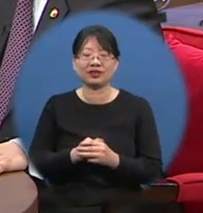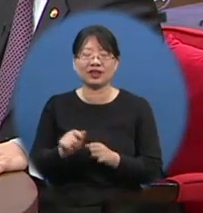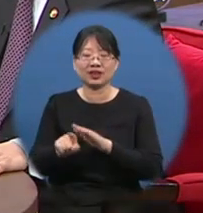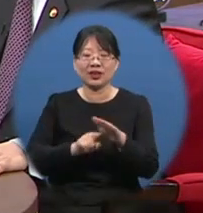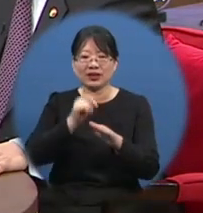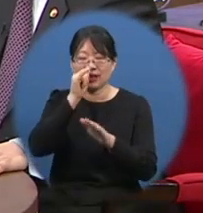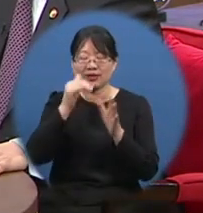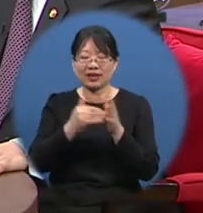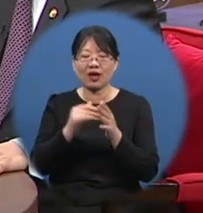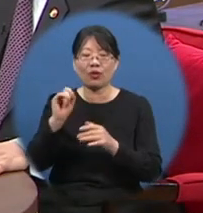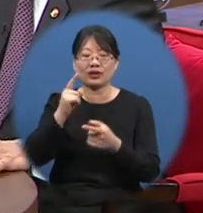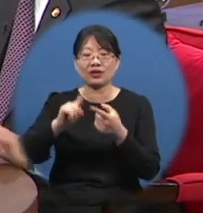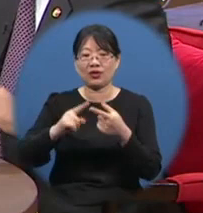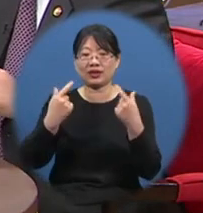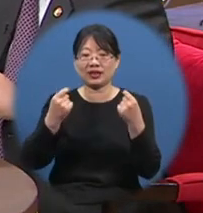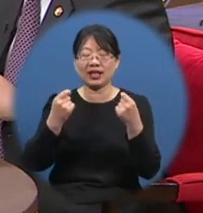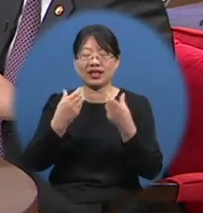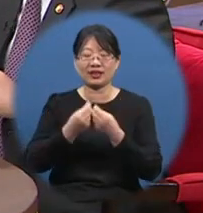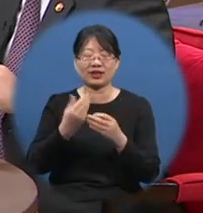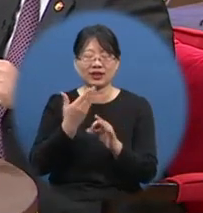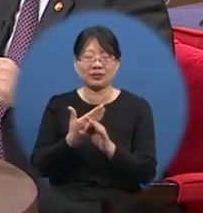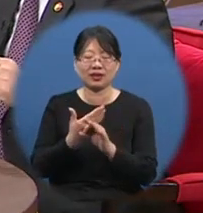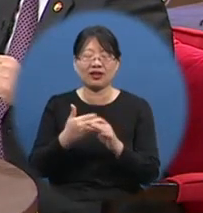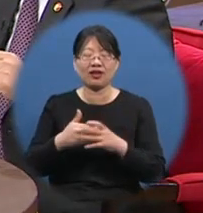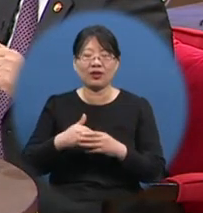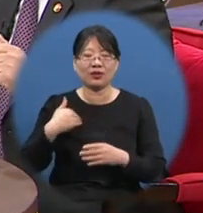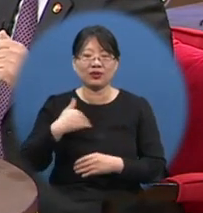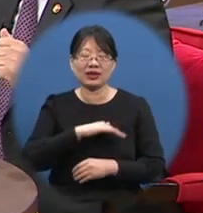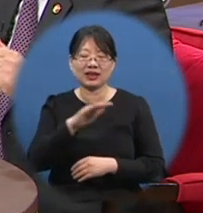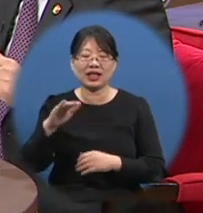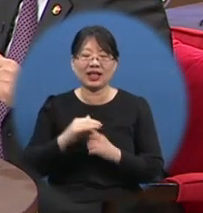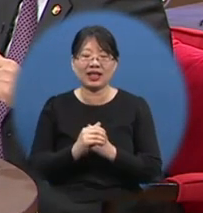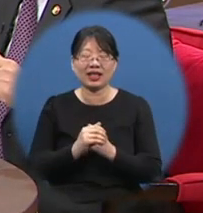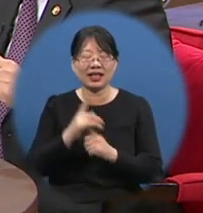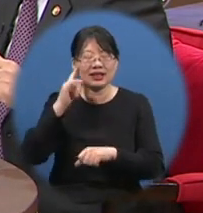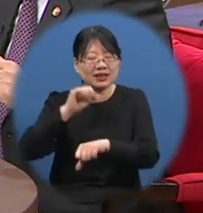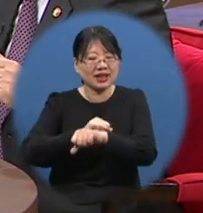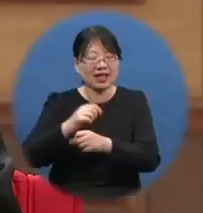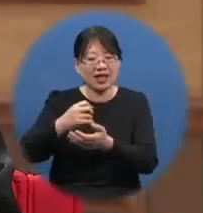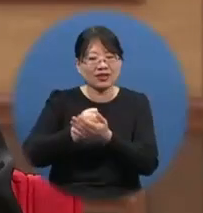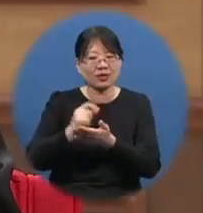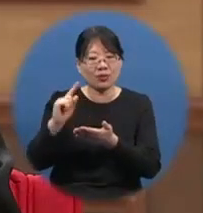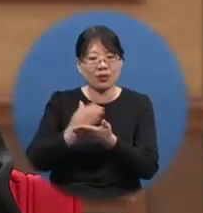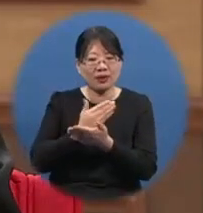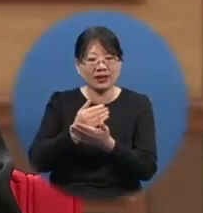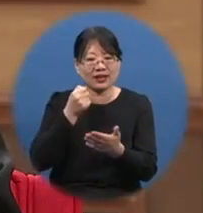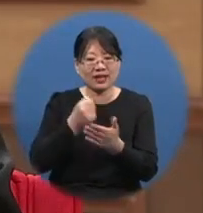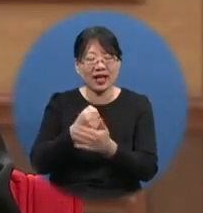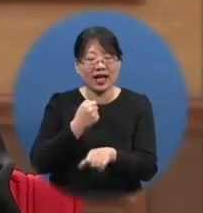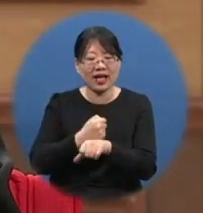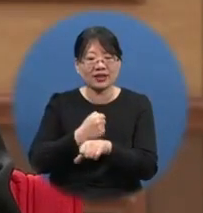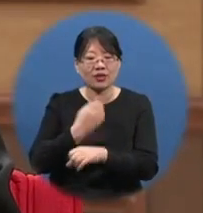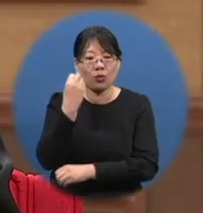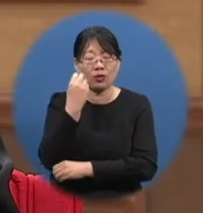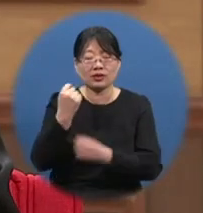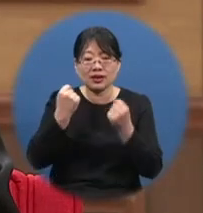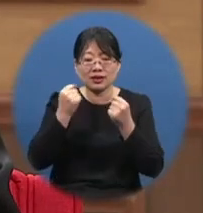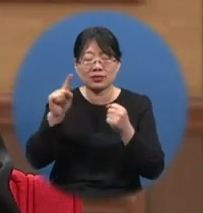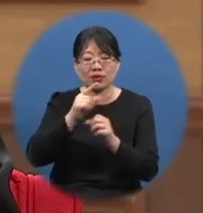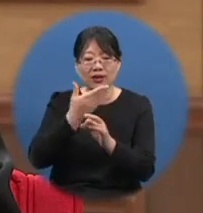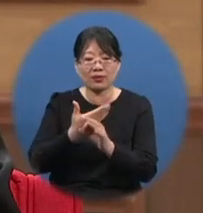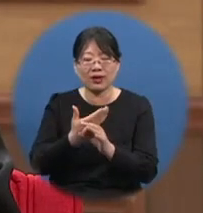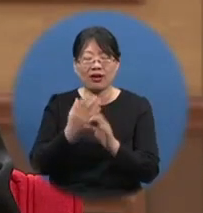있다. 네, 네. 원인이 거기 있다. 예를 들면은 우리가 그냥 지혜를 가지고 뭘 판단을 하는 원천은